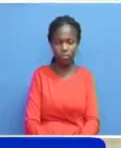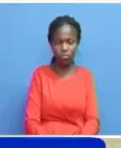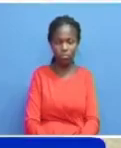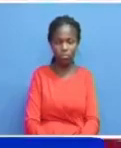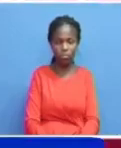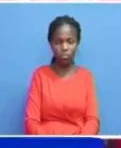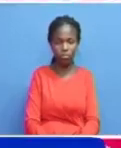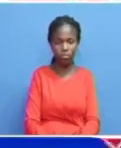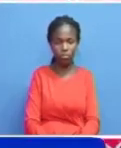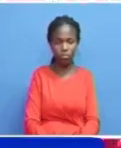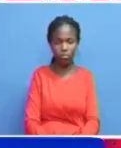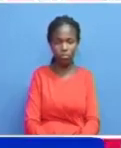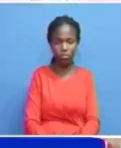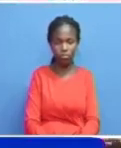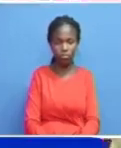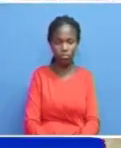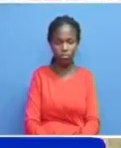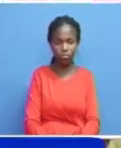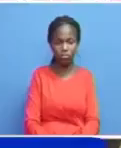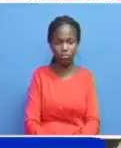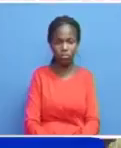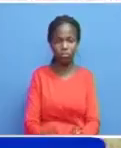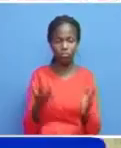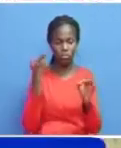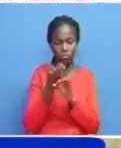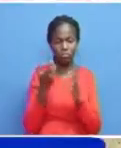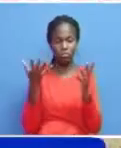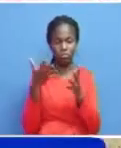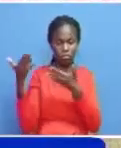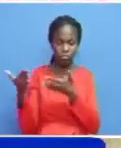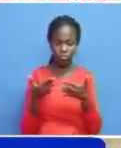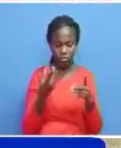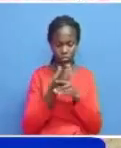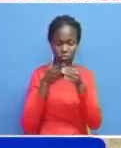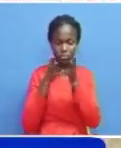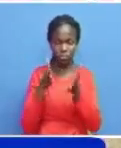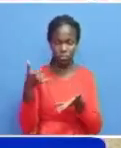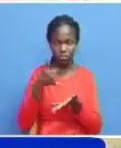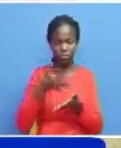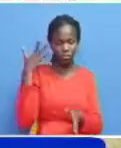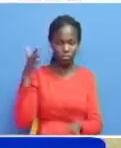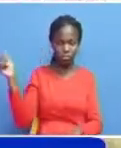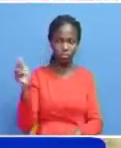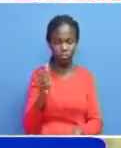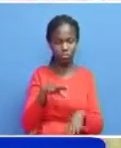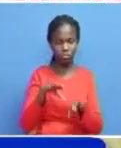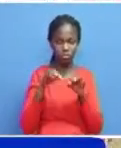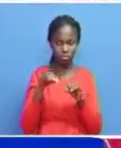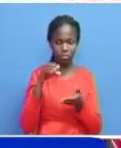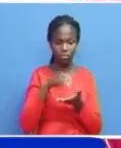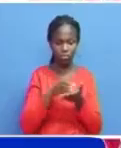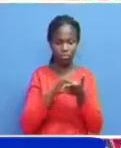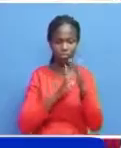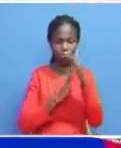miongo thanthatu na imwe vaa kivika kiokone kauntini ya Kwale na vala wathokwe ni ndongo ikauta evola olote tukosa mwana wa munini wa Musumbi Kithure